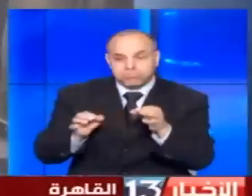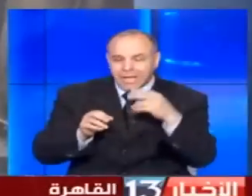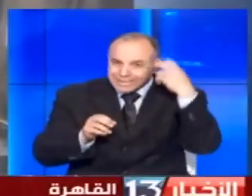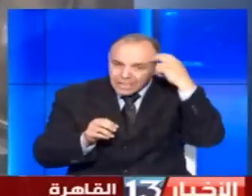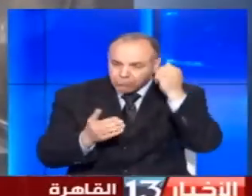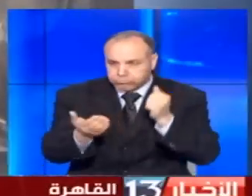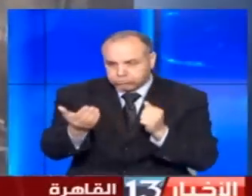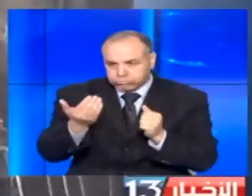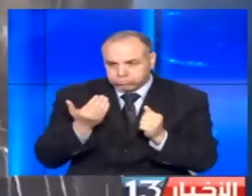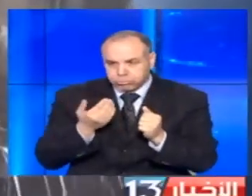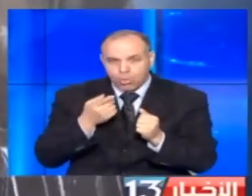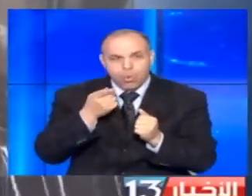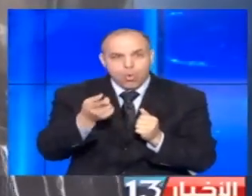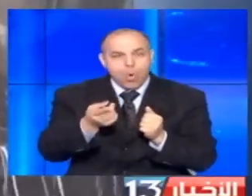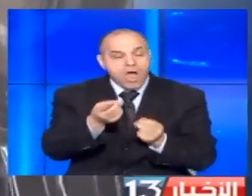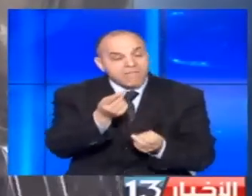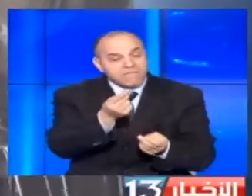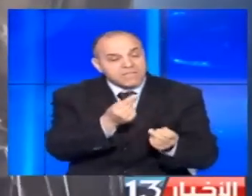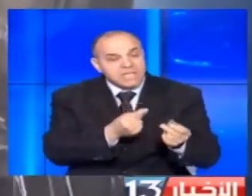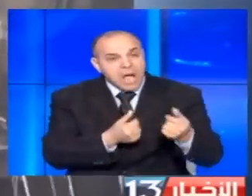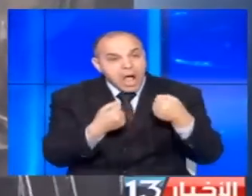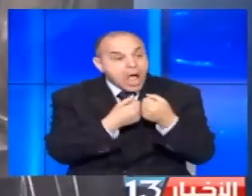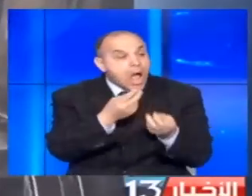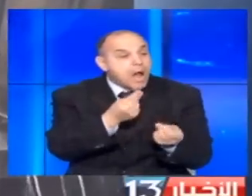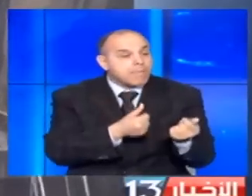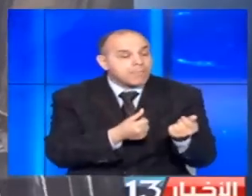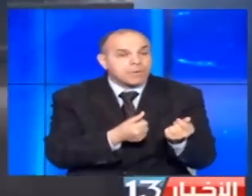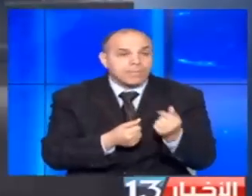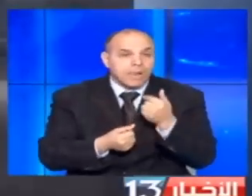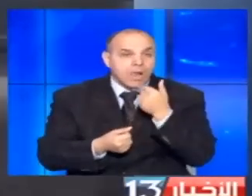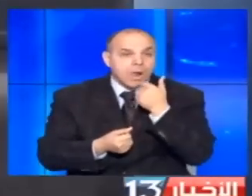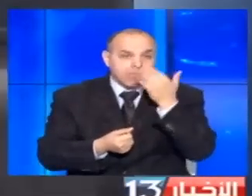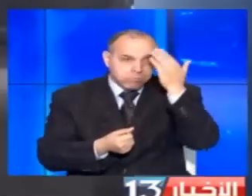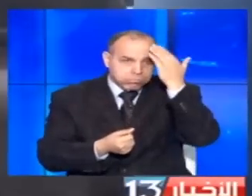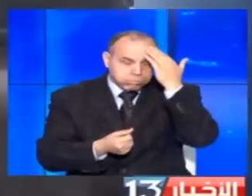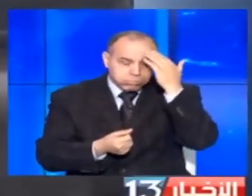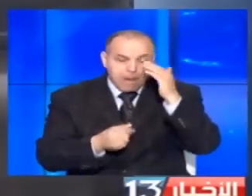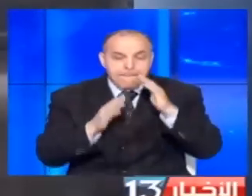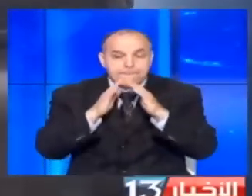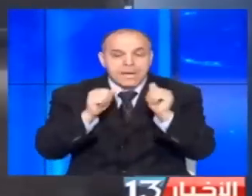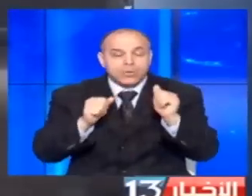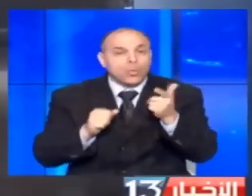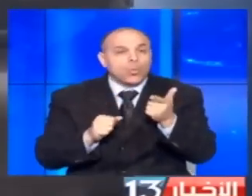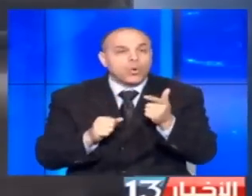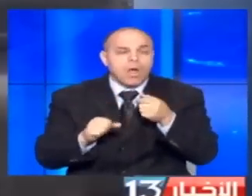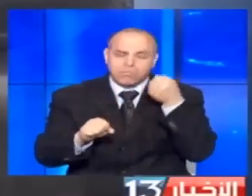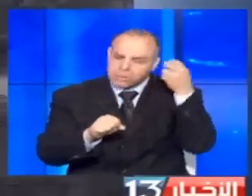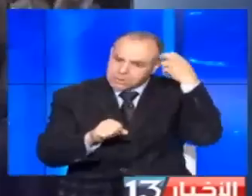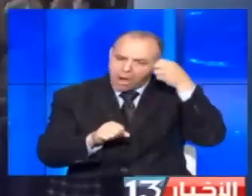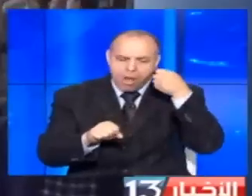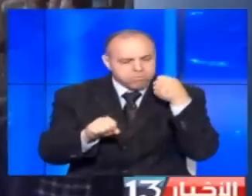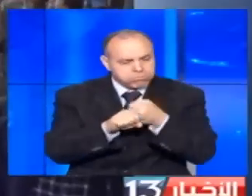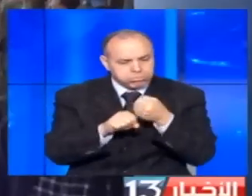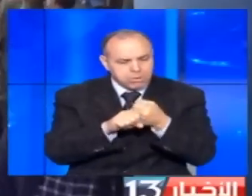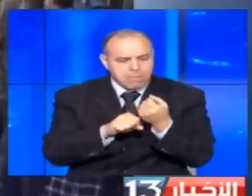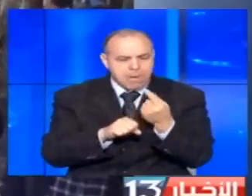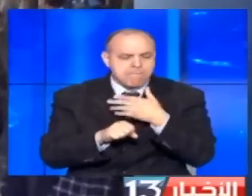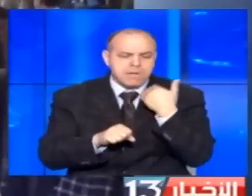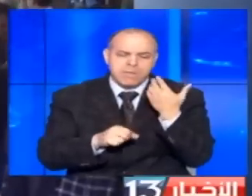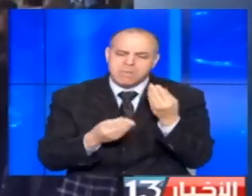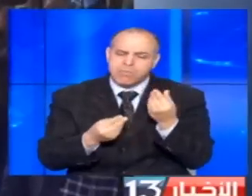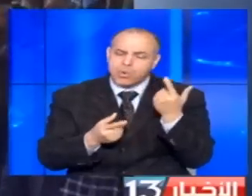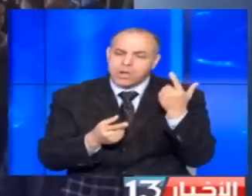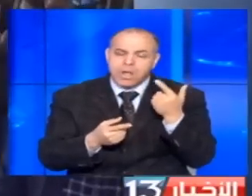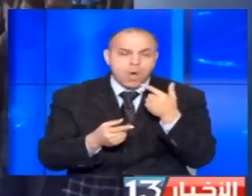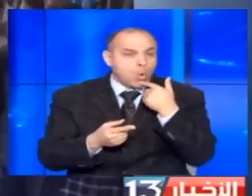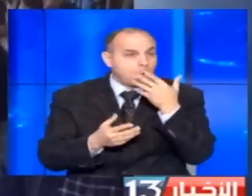القطار الذي تبين هروبه من مكان الحادث هذا وتعرف مصر سنويا حوادث قطارات حصدت مئات الارواح